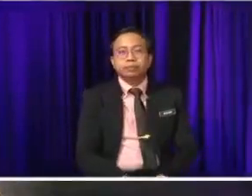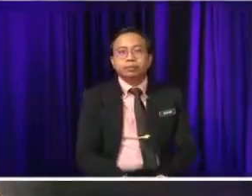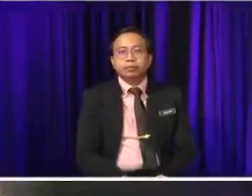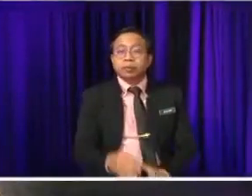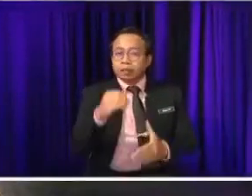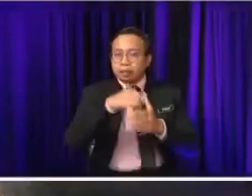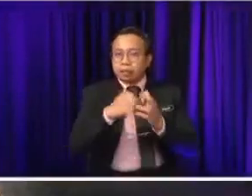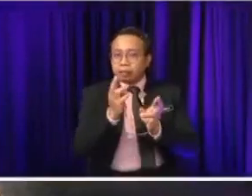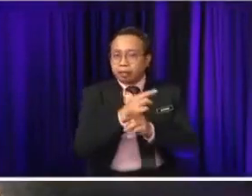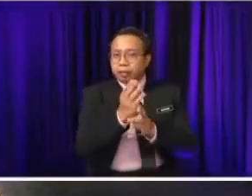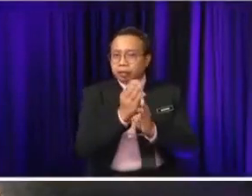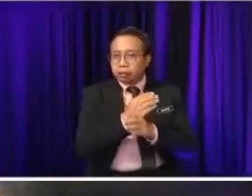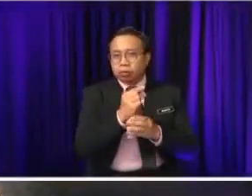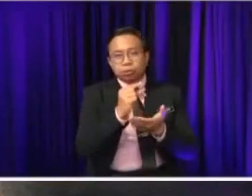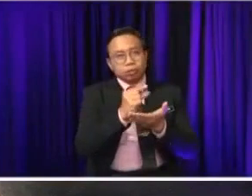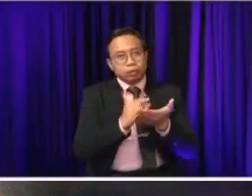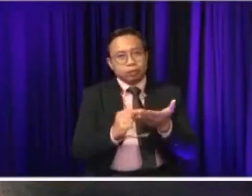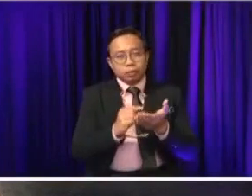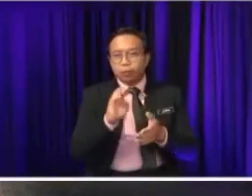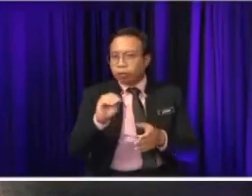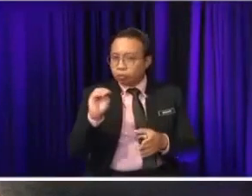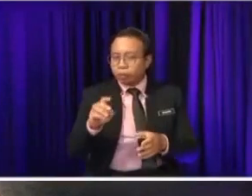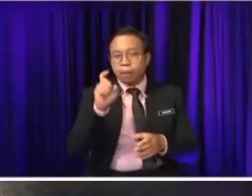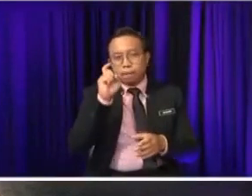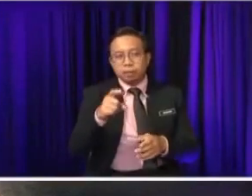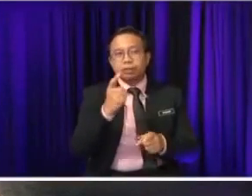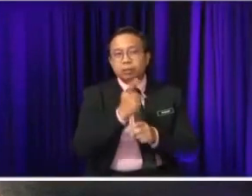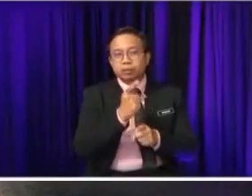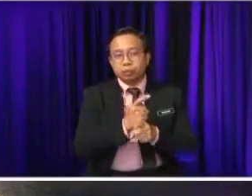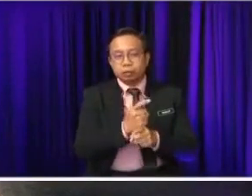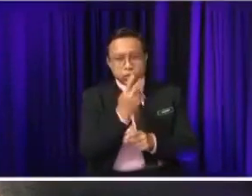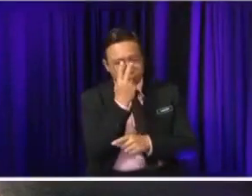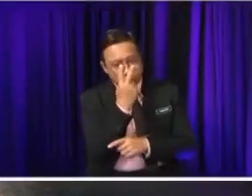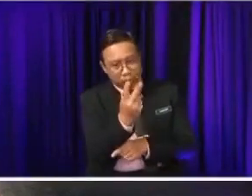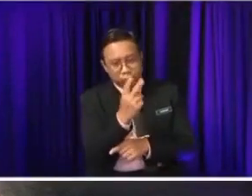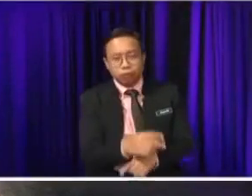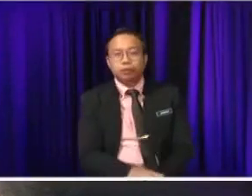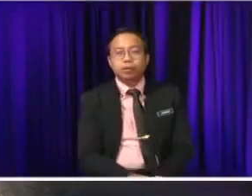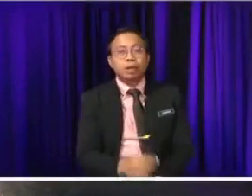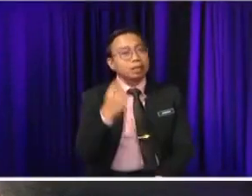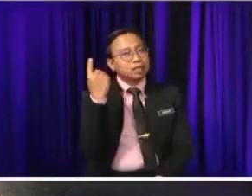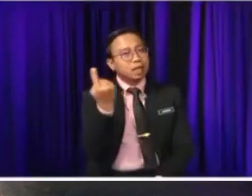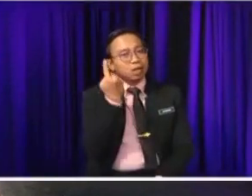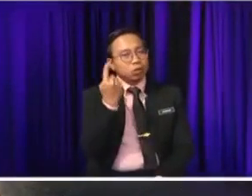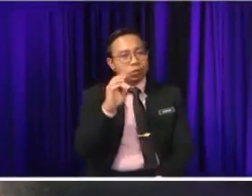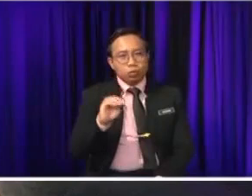bentuk grafik digital nih memang murid ini betul-betul teliti Oke selanjutnya